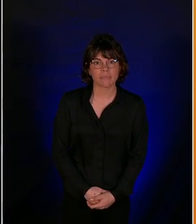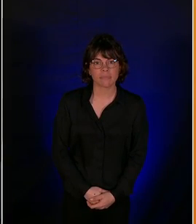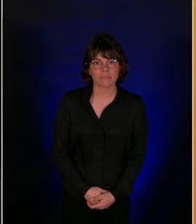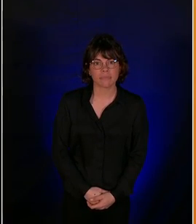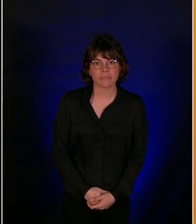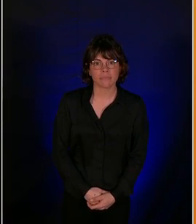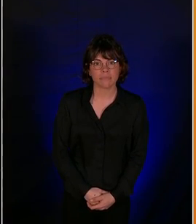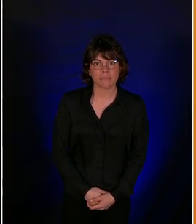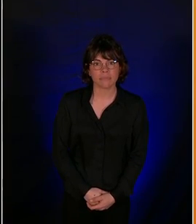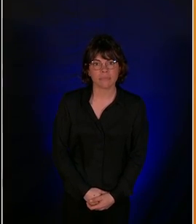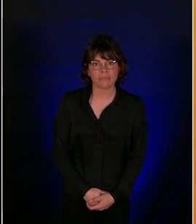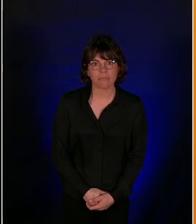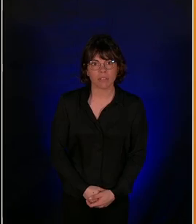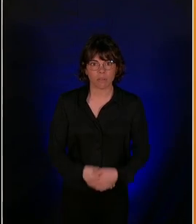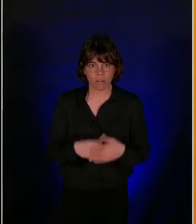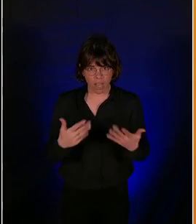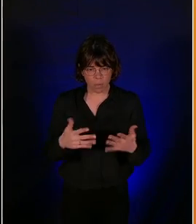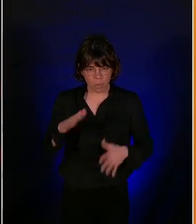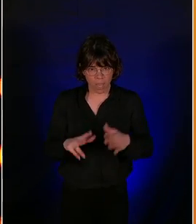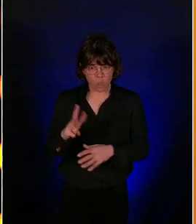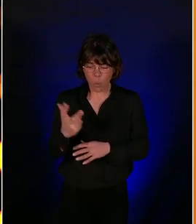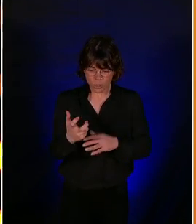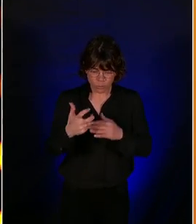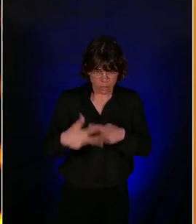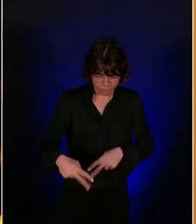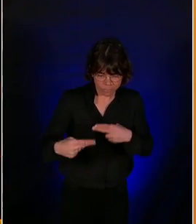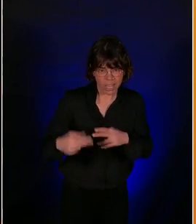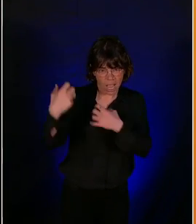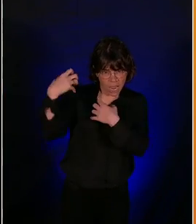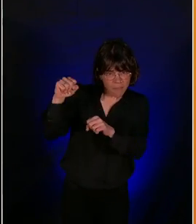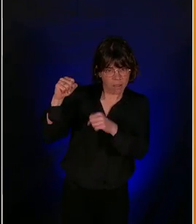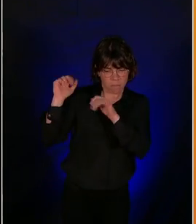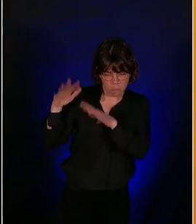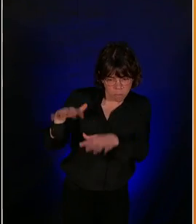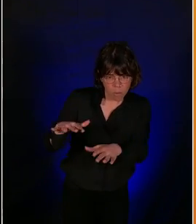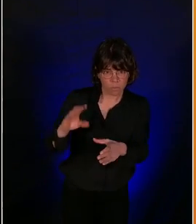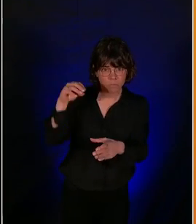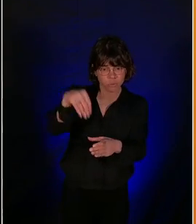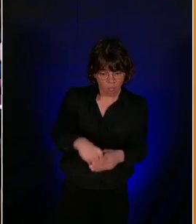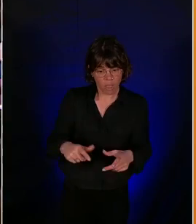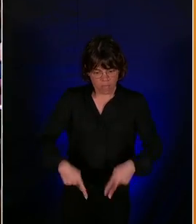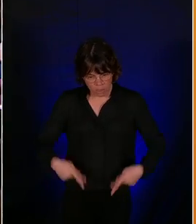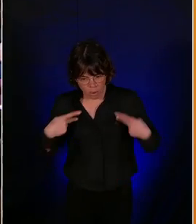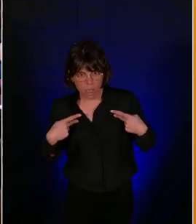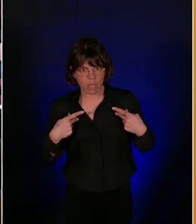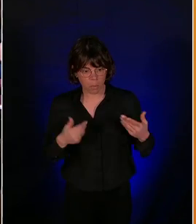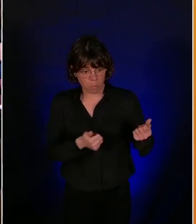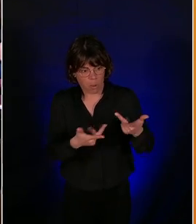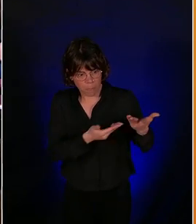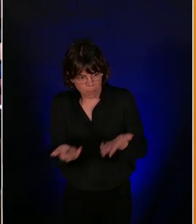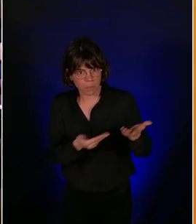fois il aura fallu plus de 3 jours de grève majoritaire dans les dans les ateliers et plusieurs propositions de la